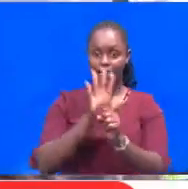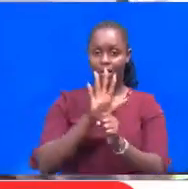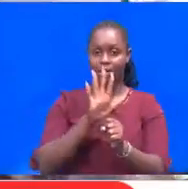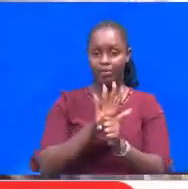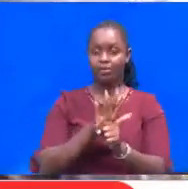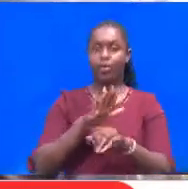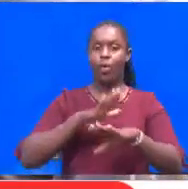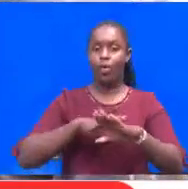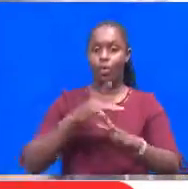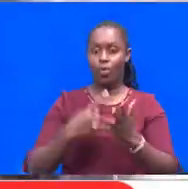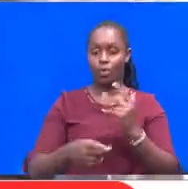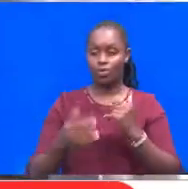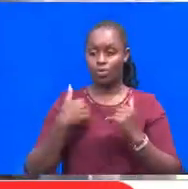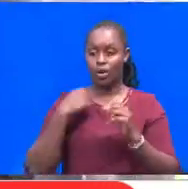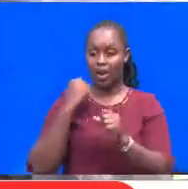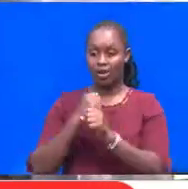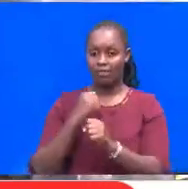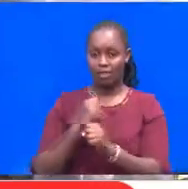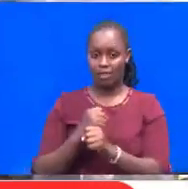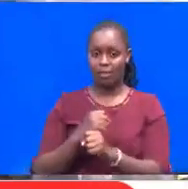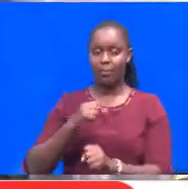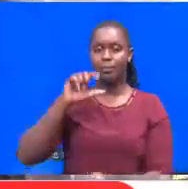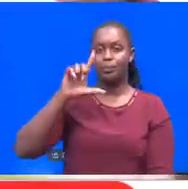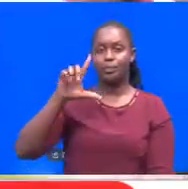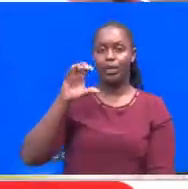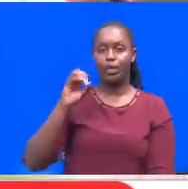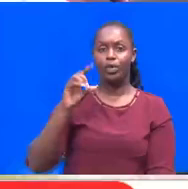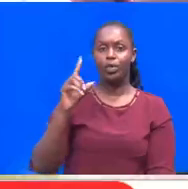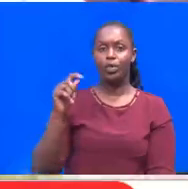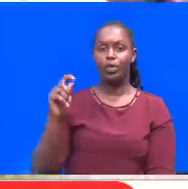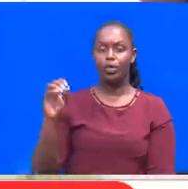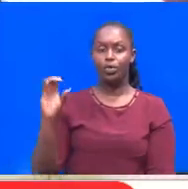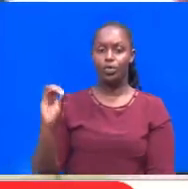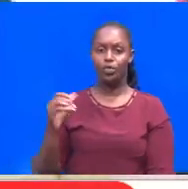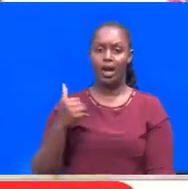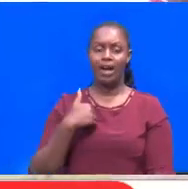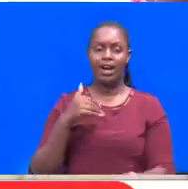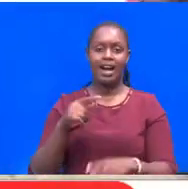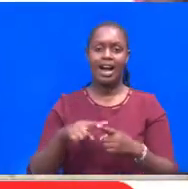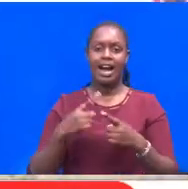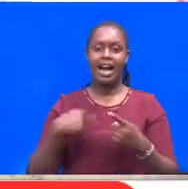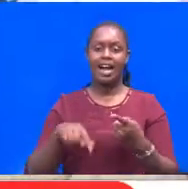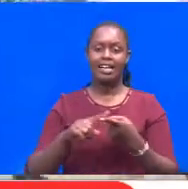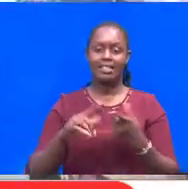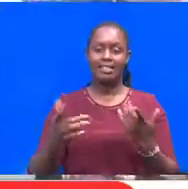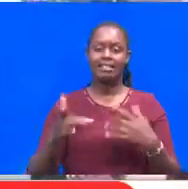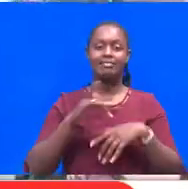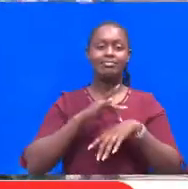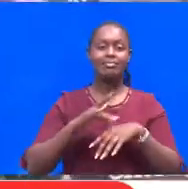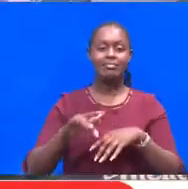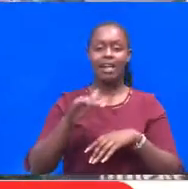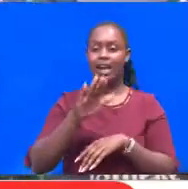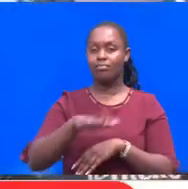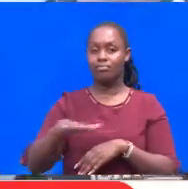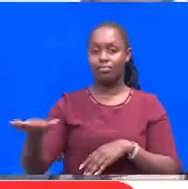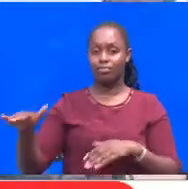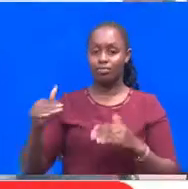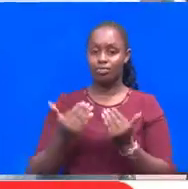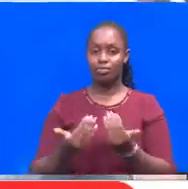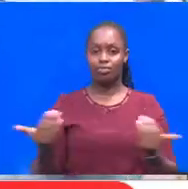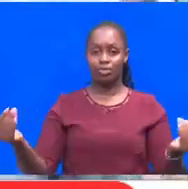amefanya. Ambapo loto maribu watu wadogo. Vijana wanaharibika sana kupitia hii mambo yenye unaona hapa